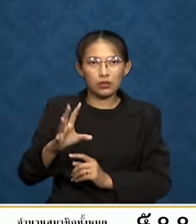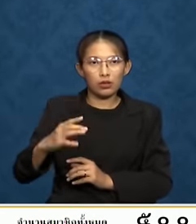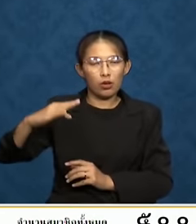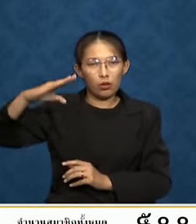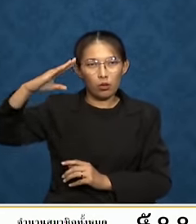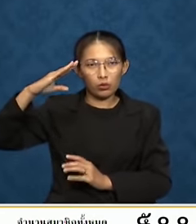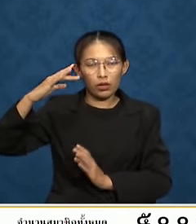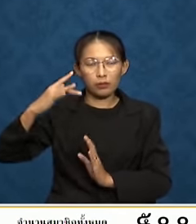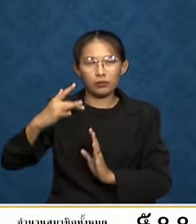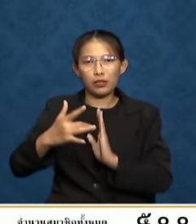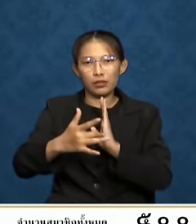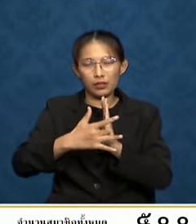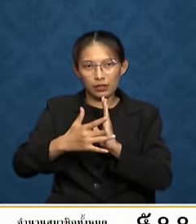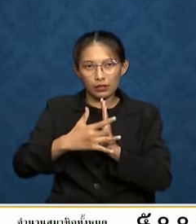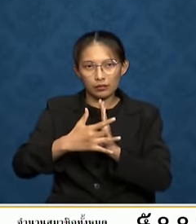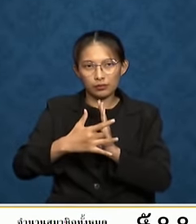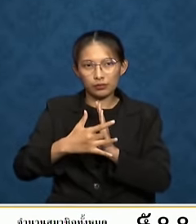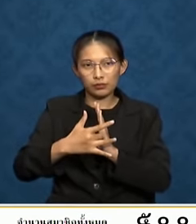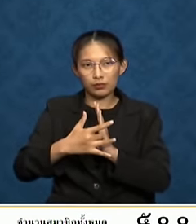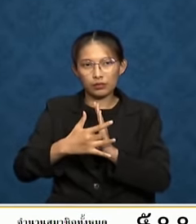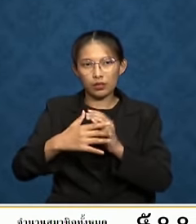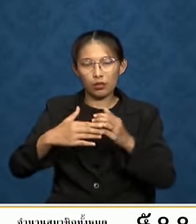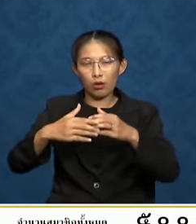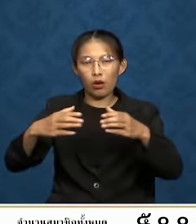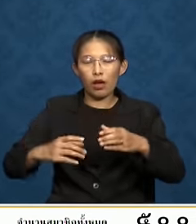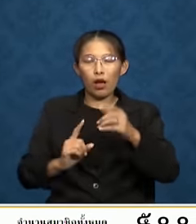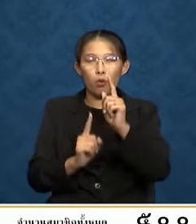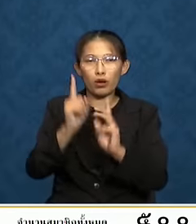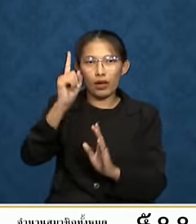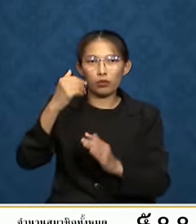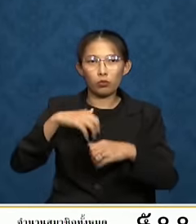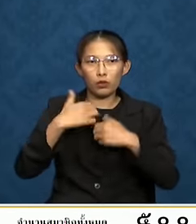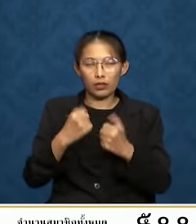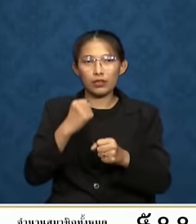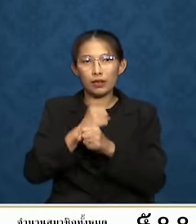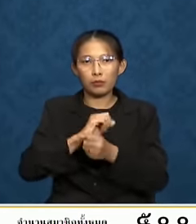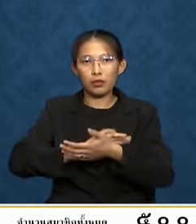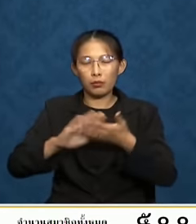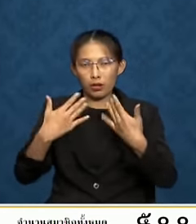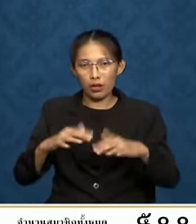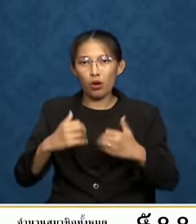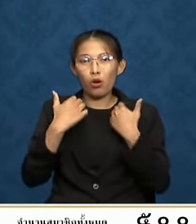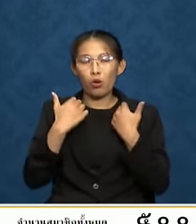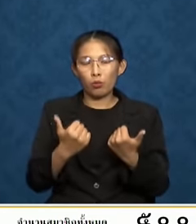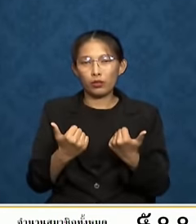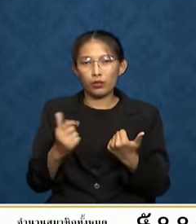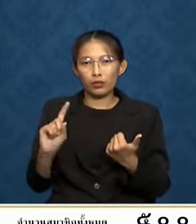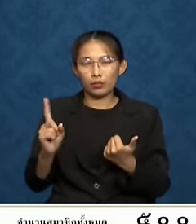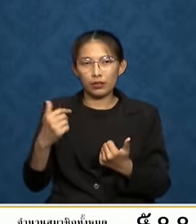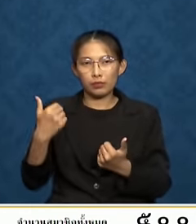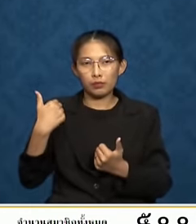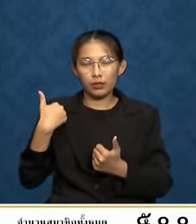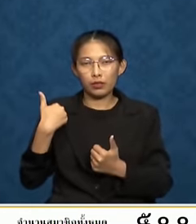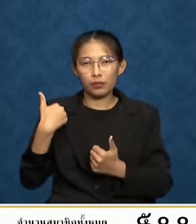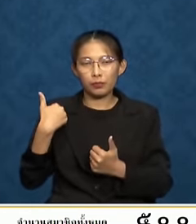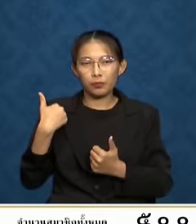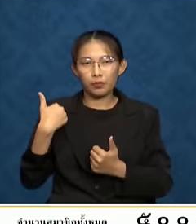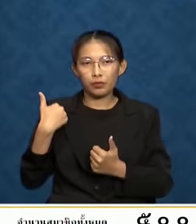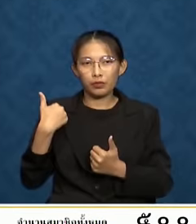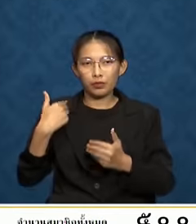แอน์Spaceแล้วทำมั้ยวันนี้ทำเลยนะครับวันนี้นี่เราได้ยก